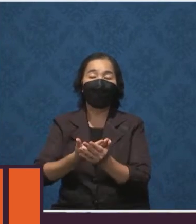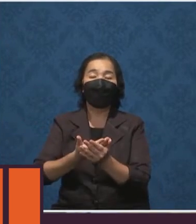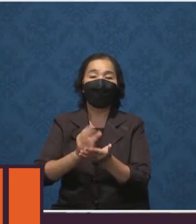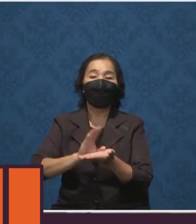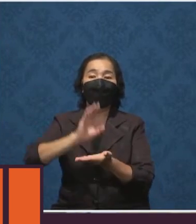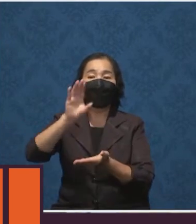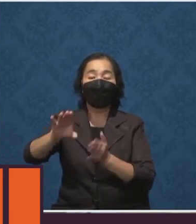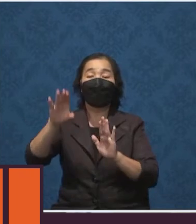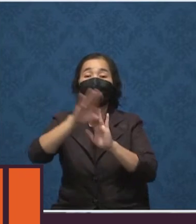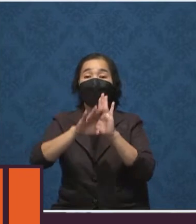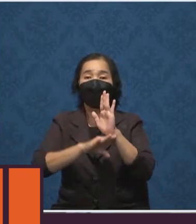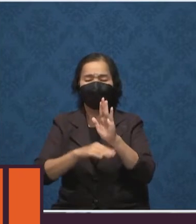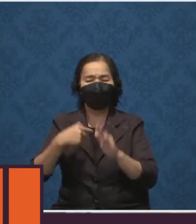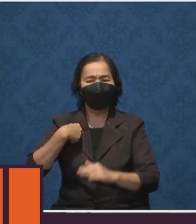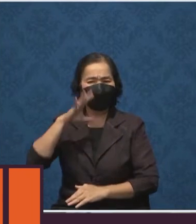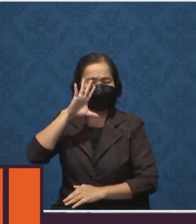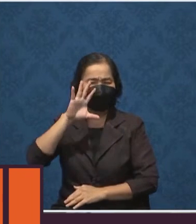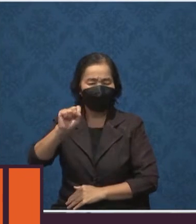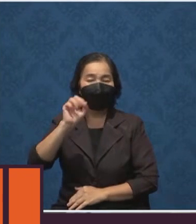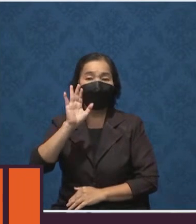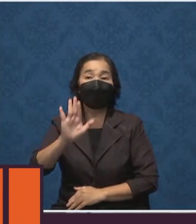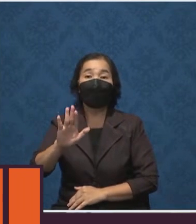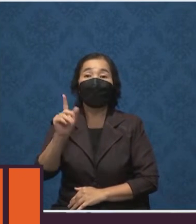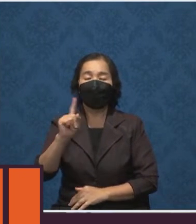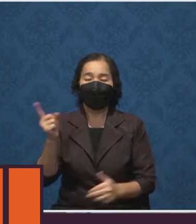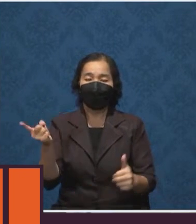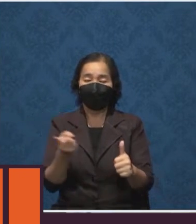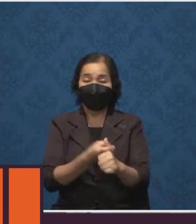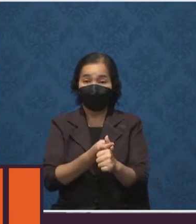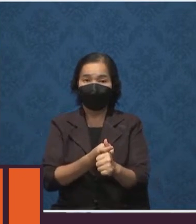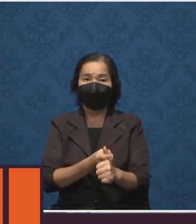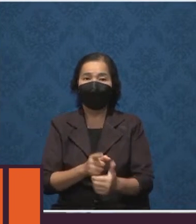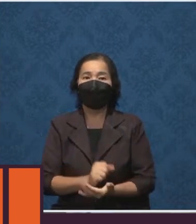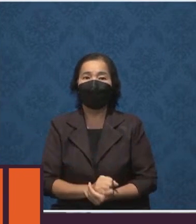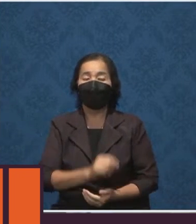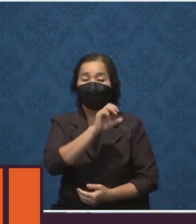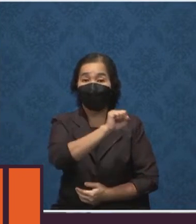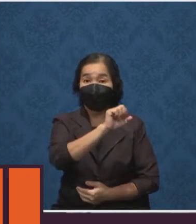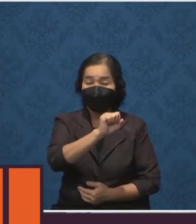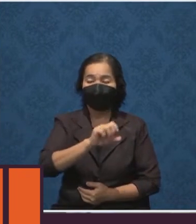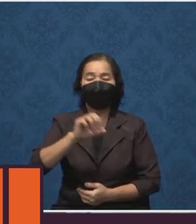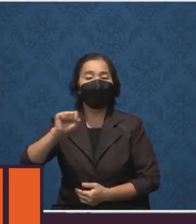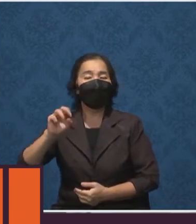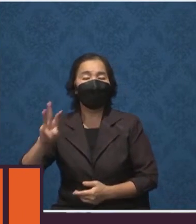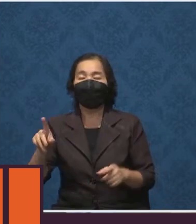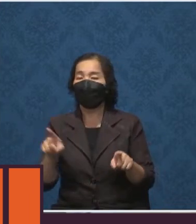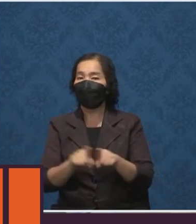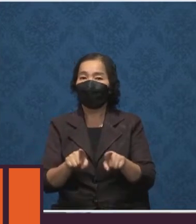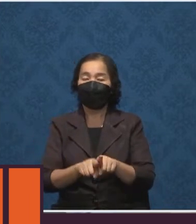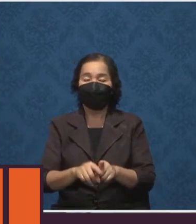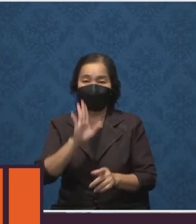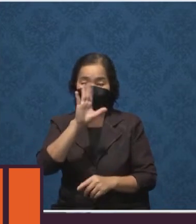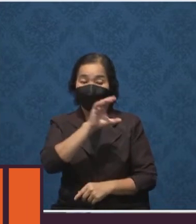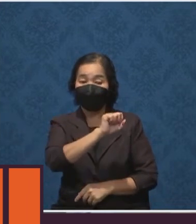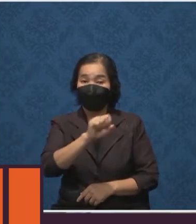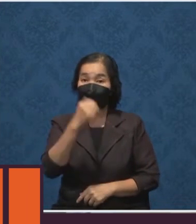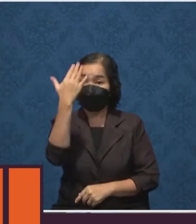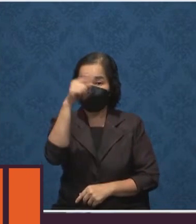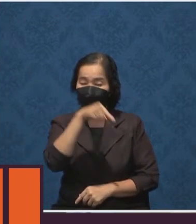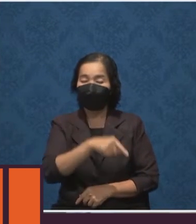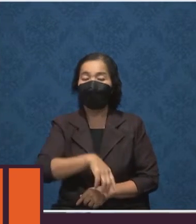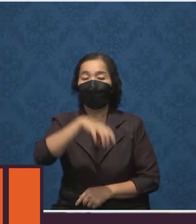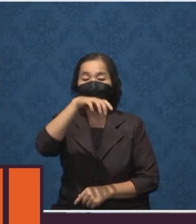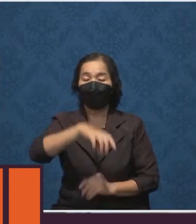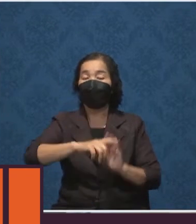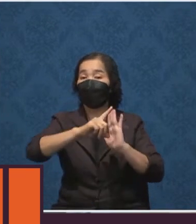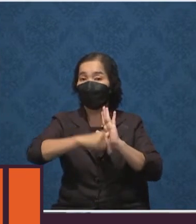สังเกตครับอันแรกเลยนะครับเด๋ว ผมจะพูดทั้งถึสอสสอแล้วกฝงสอ วอรด้วยสำนกงานเลขาที่การสetenหพูดแถ